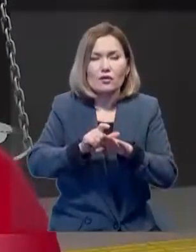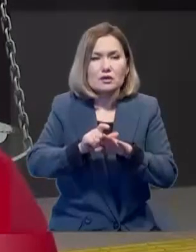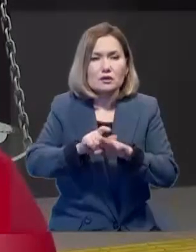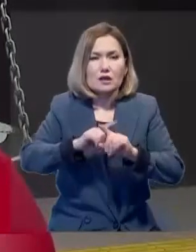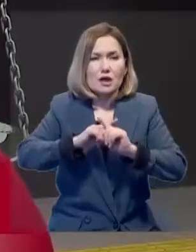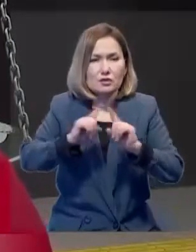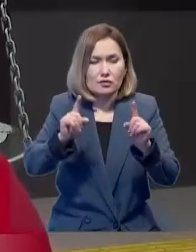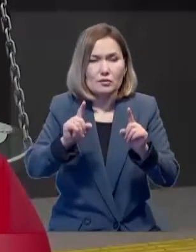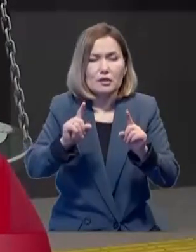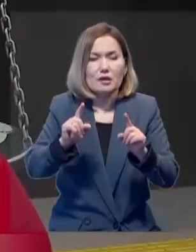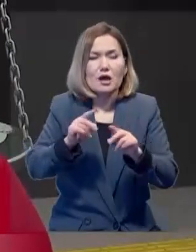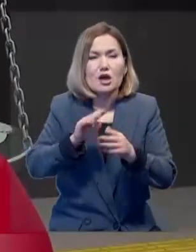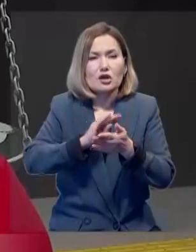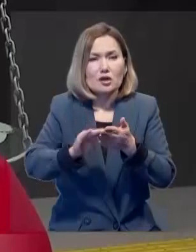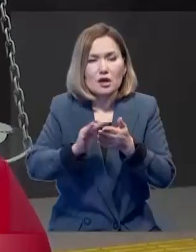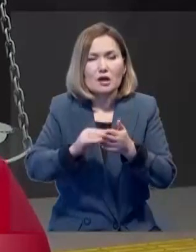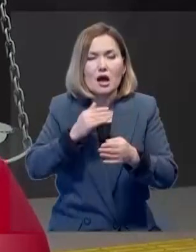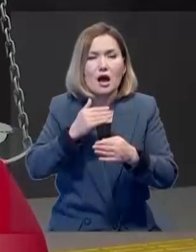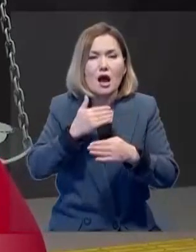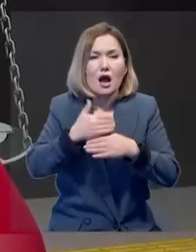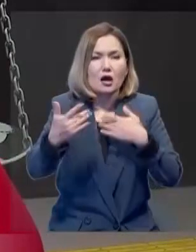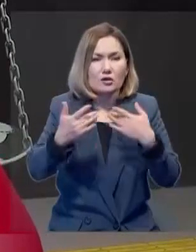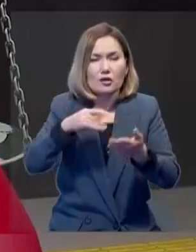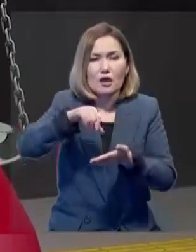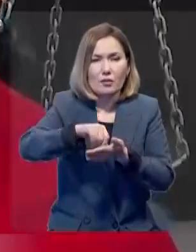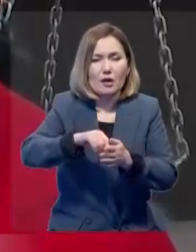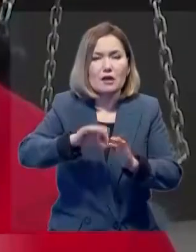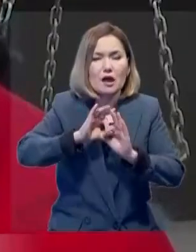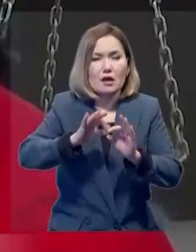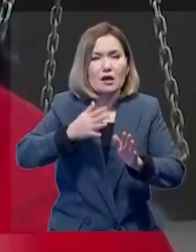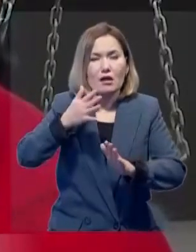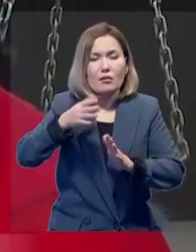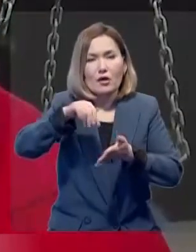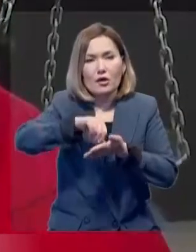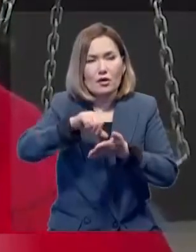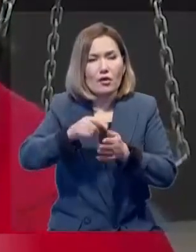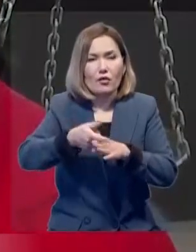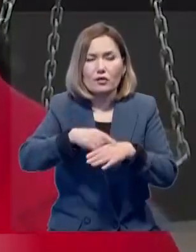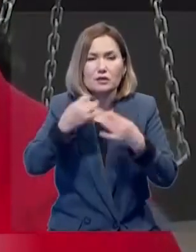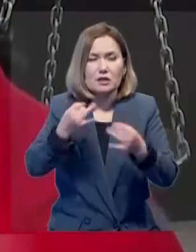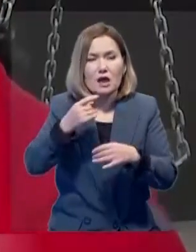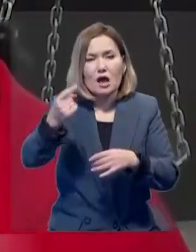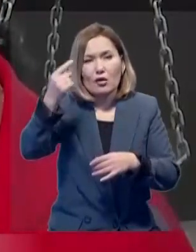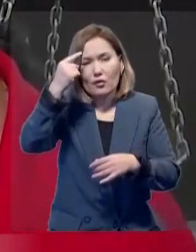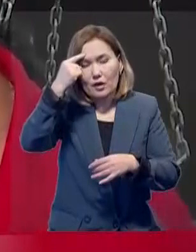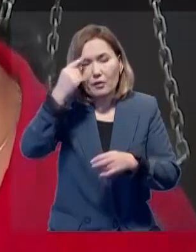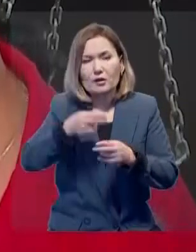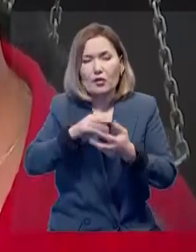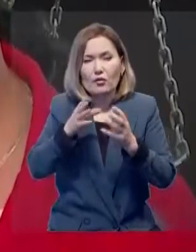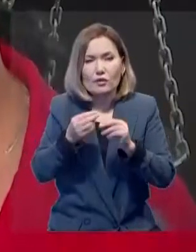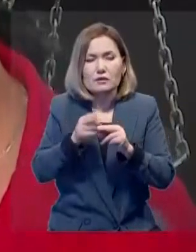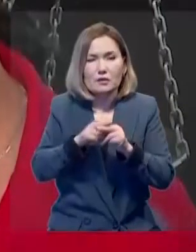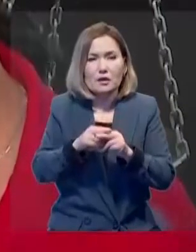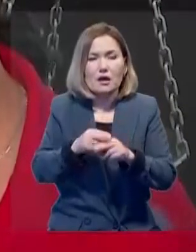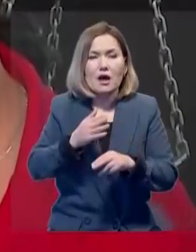ұнады. Актерлардың рөлді сомдағаны, жеткізгені. Ойландыратын шығарма Сая Қасымбек